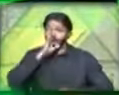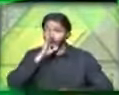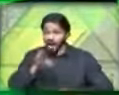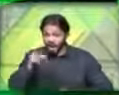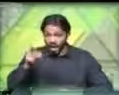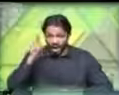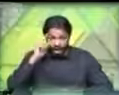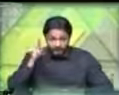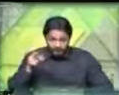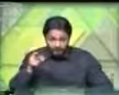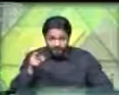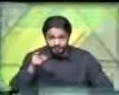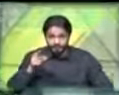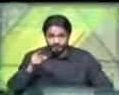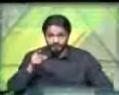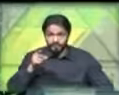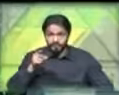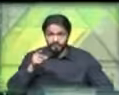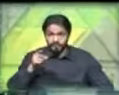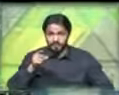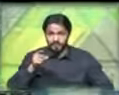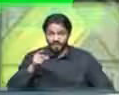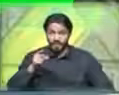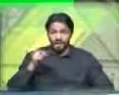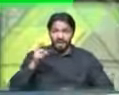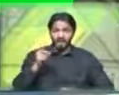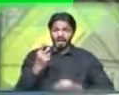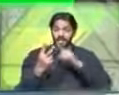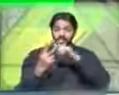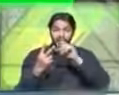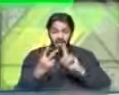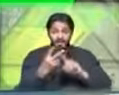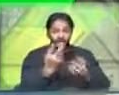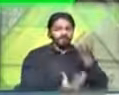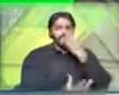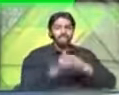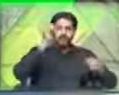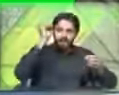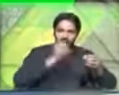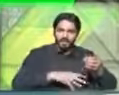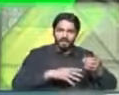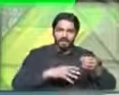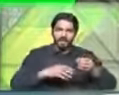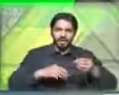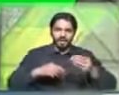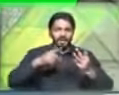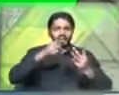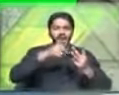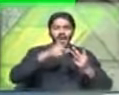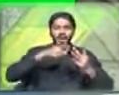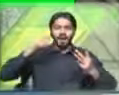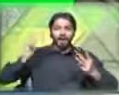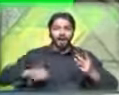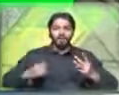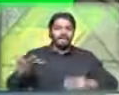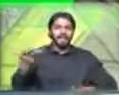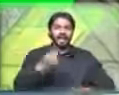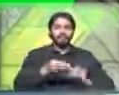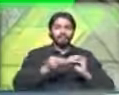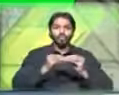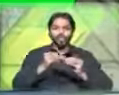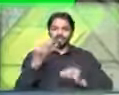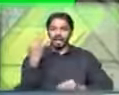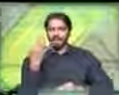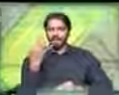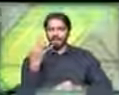بجهل فهو في النار. بجهل يعني جهل وهوى في النار، علم وبينة وقرينة